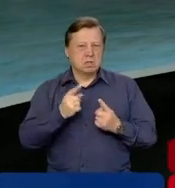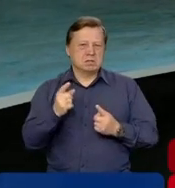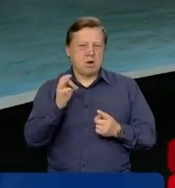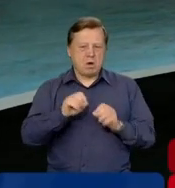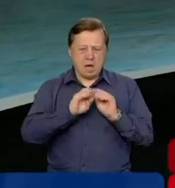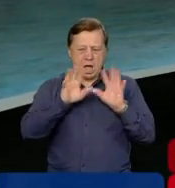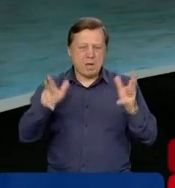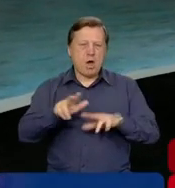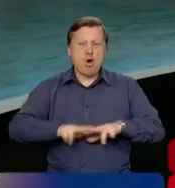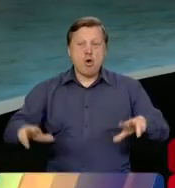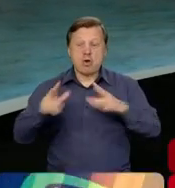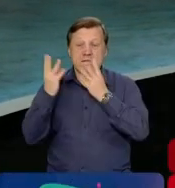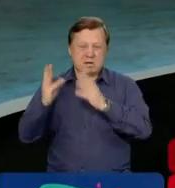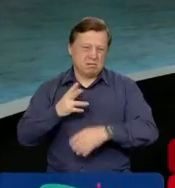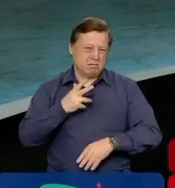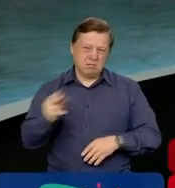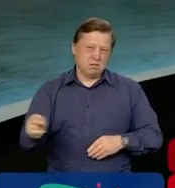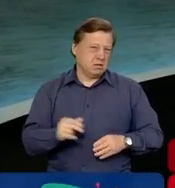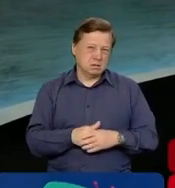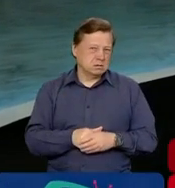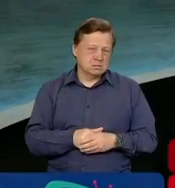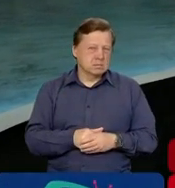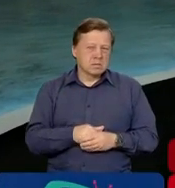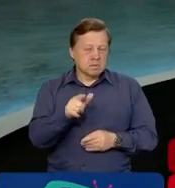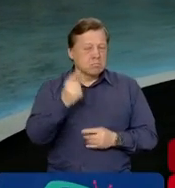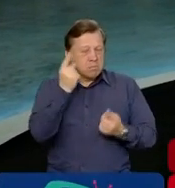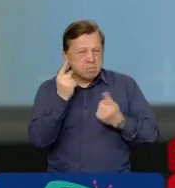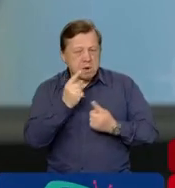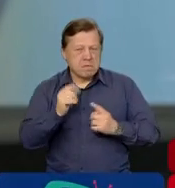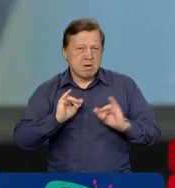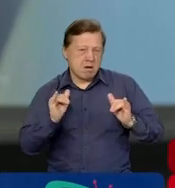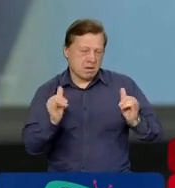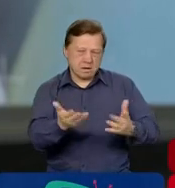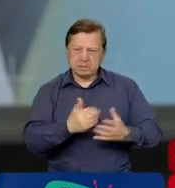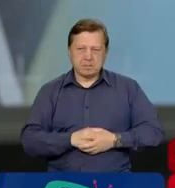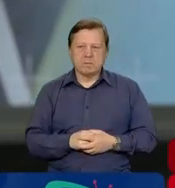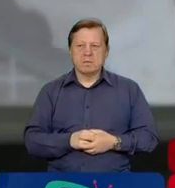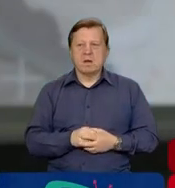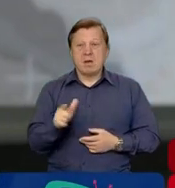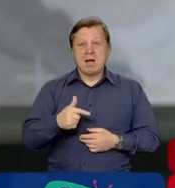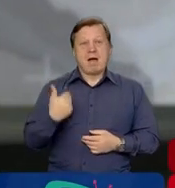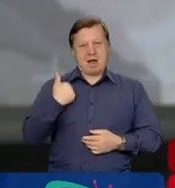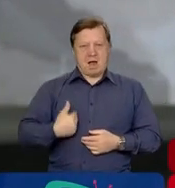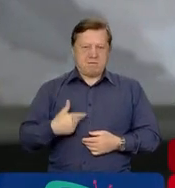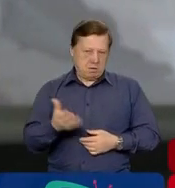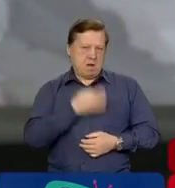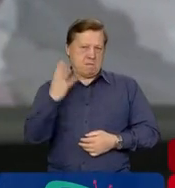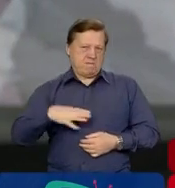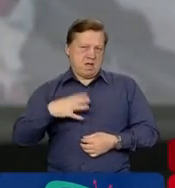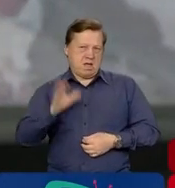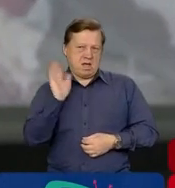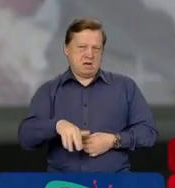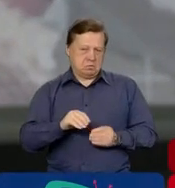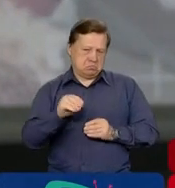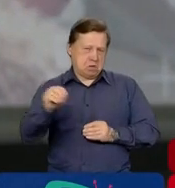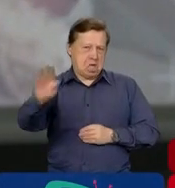nie rodzinnego, w jaki sposób na to zareagować. Stan kawalerski nie jest taki zły, jak się tam przedłuży o parę miesięcy. Ja nie